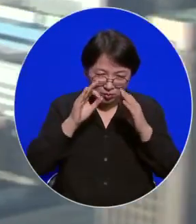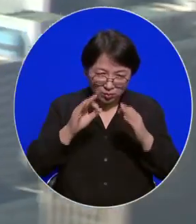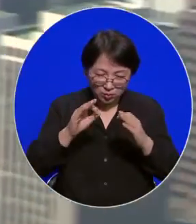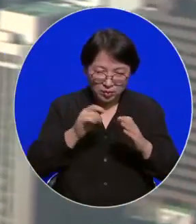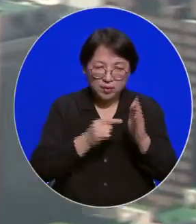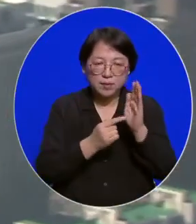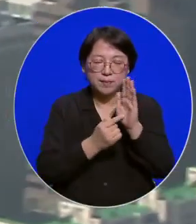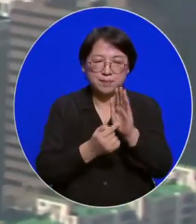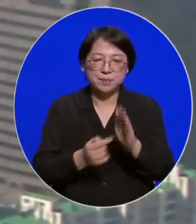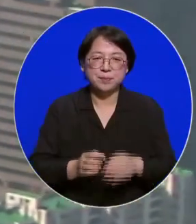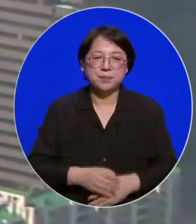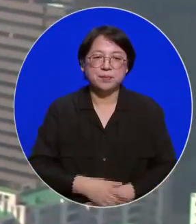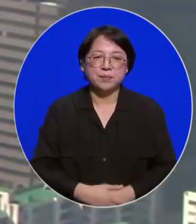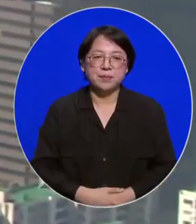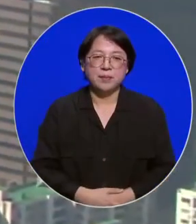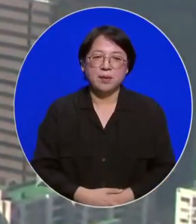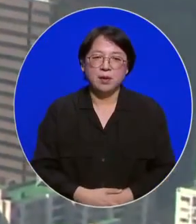KTV 임보랍니다